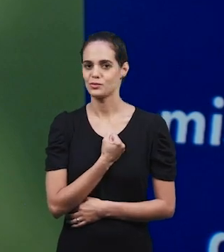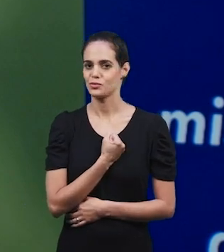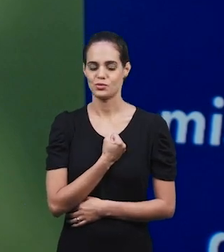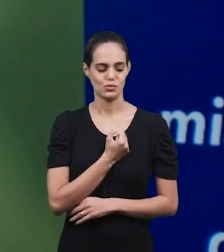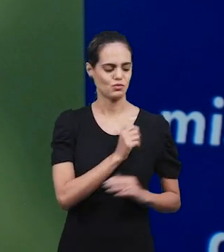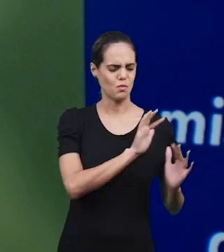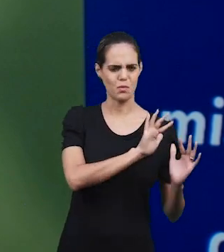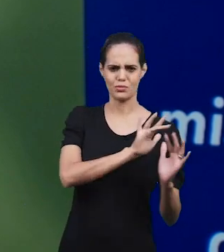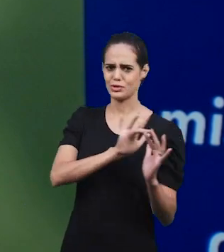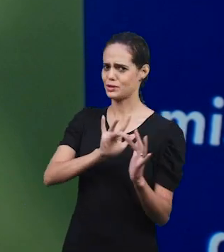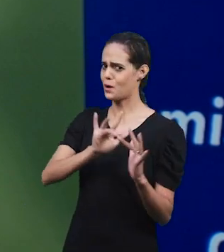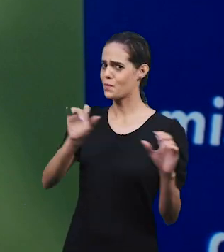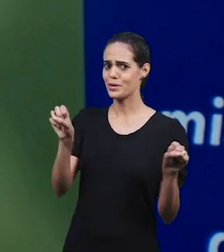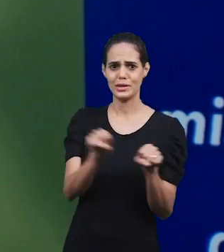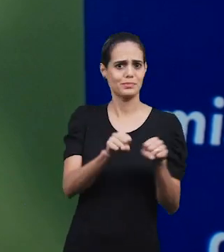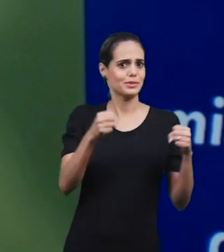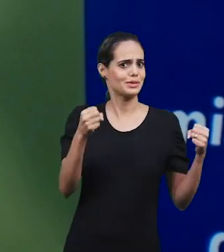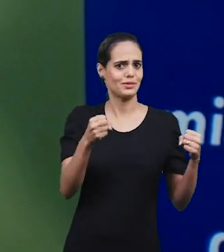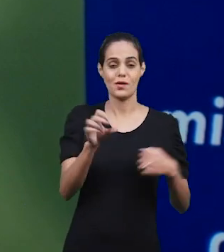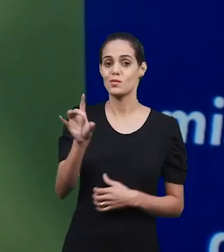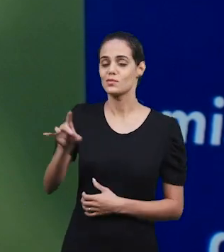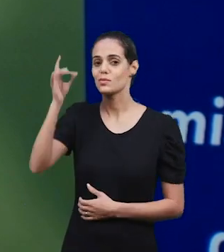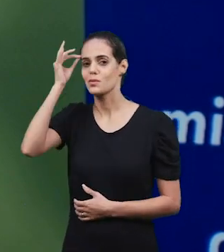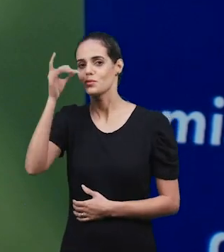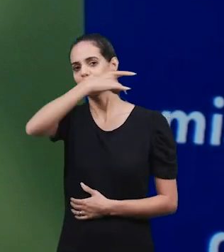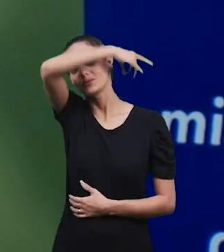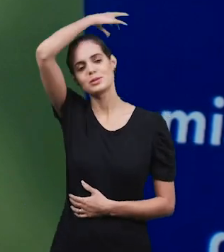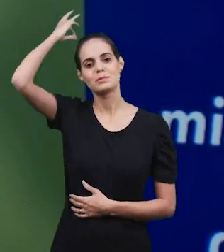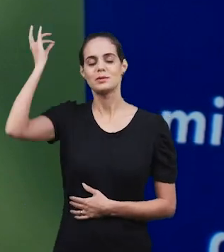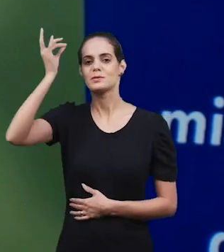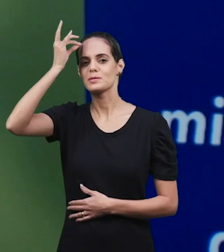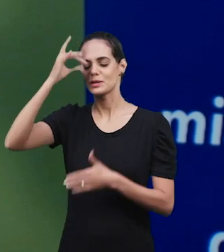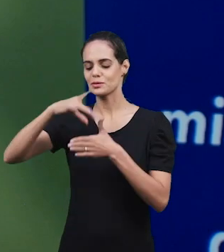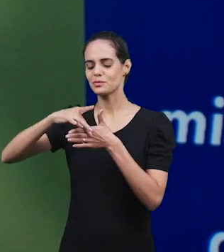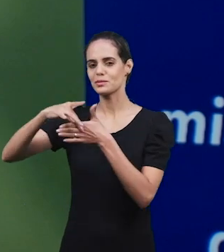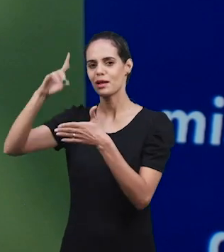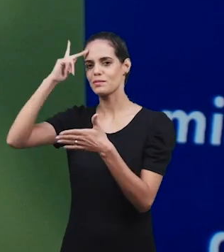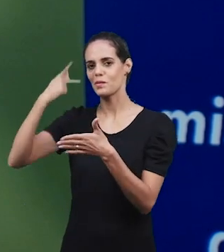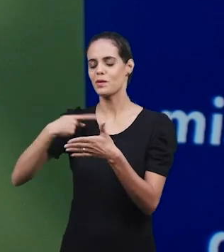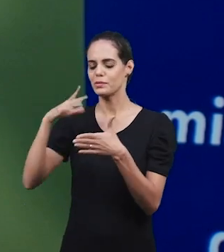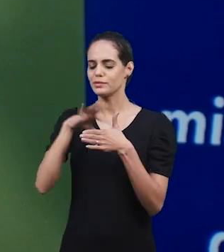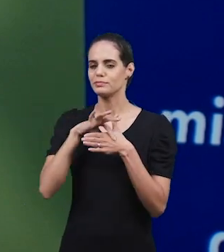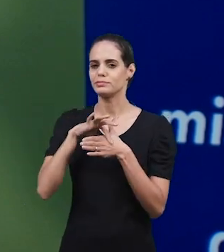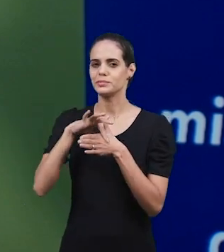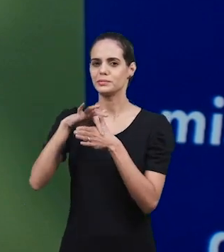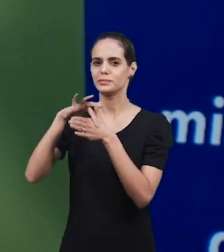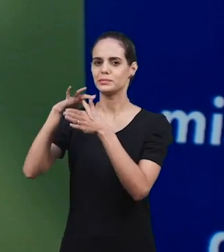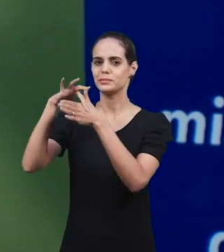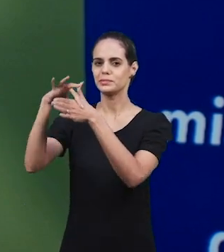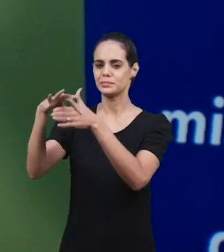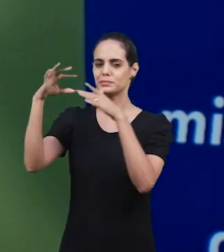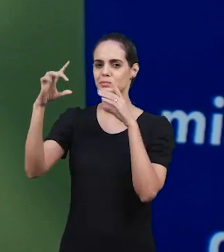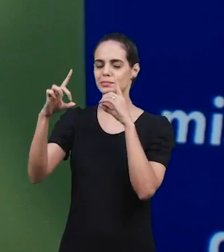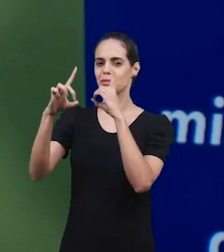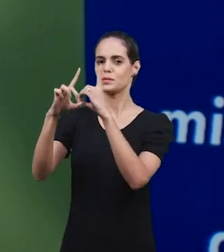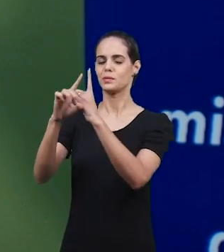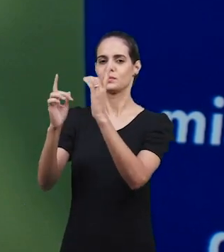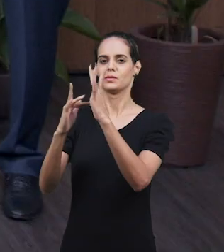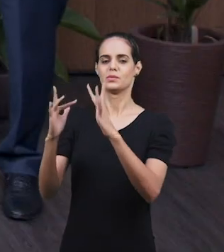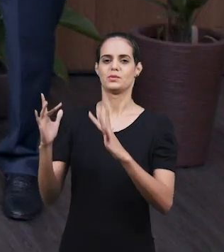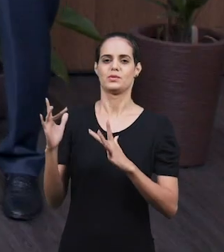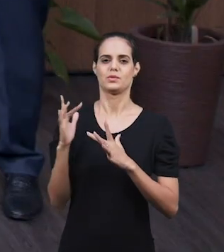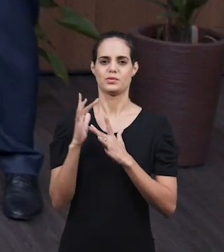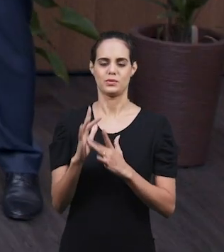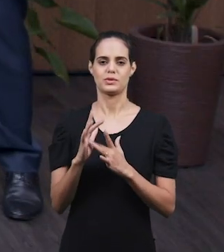Seulement, le Saint-Esprit peut amener l'homme à avoir une expérience, une rencontre avec le